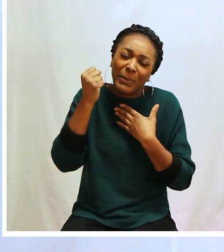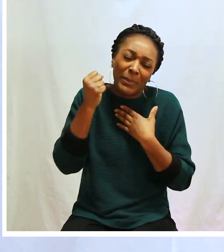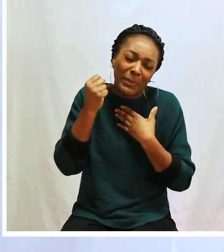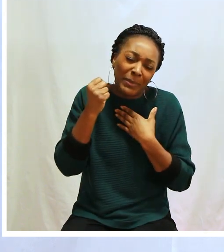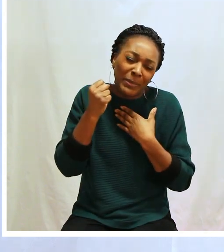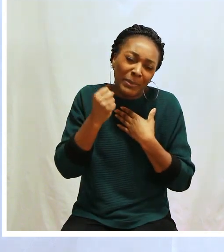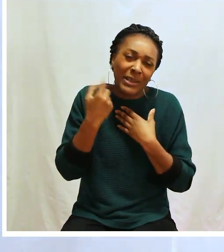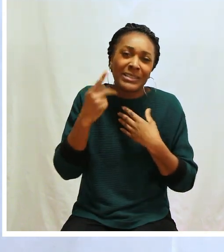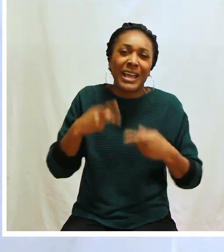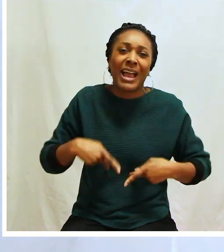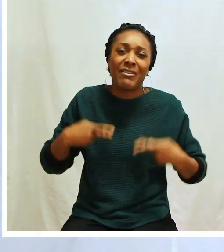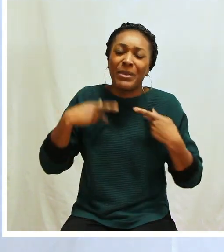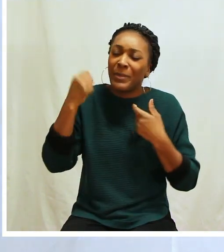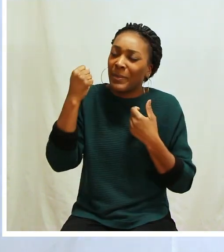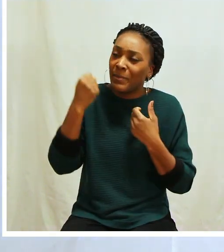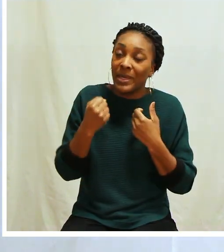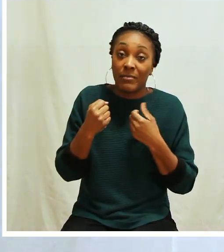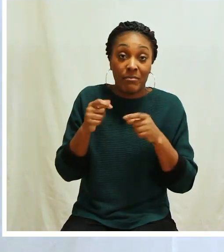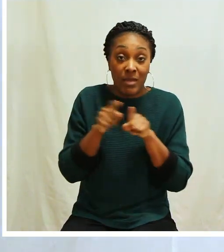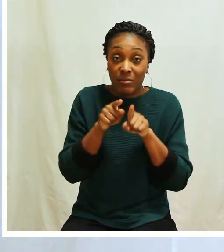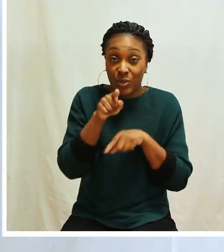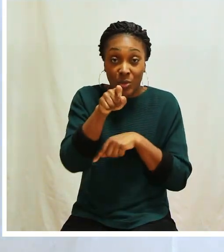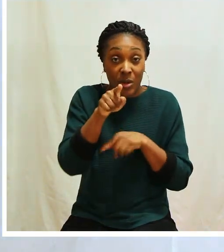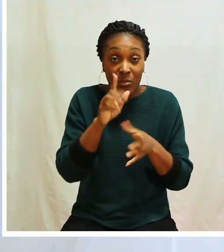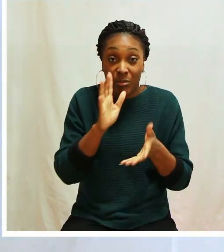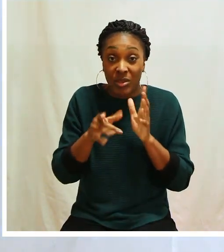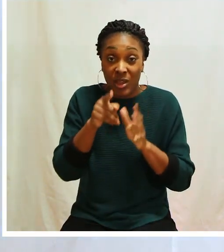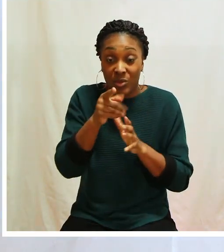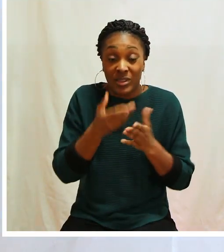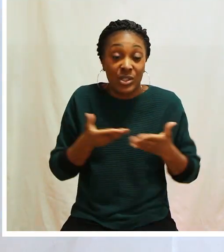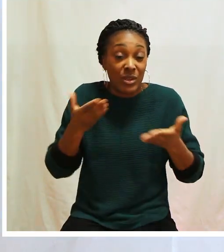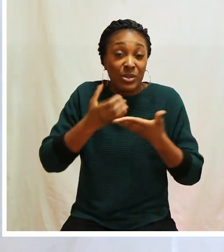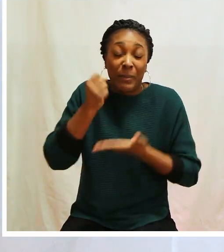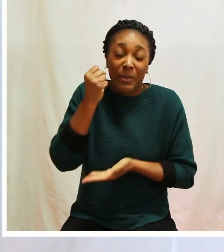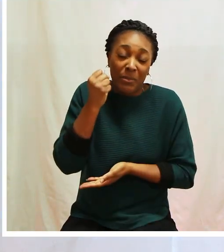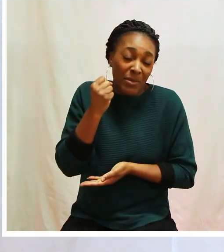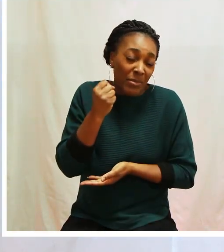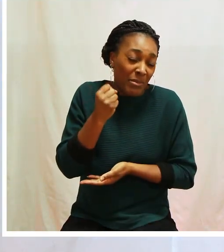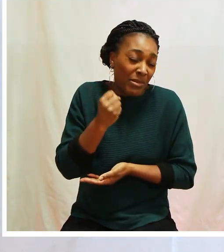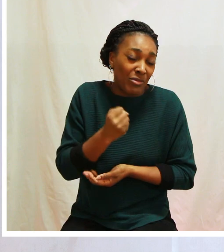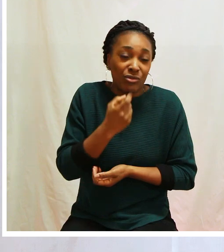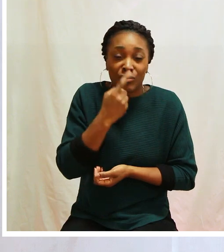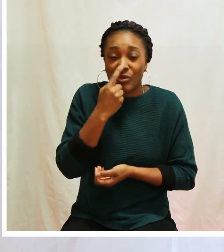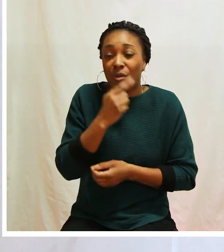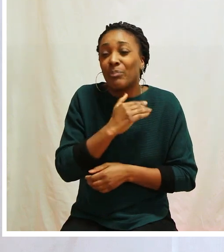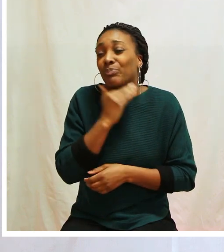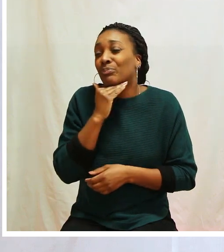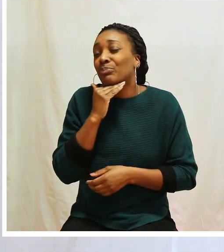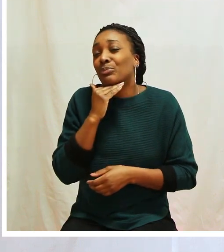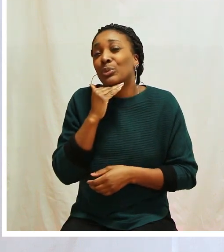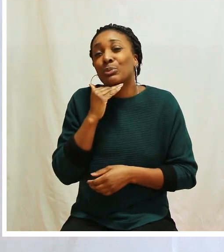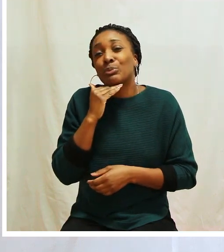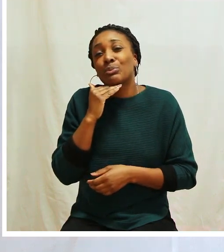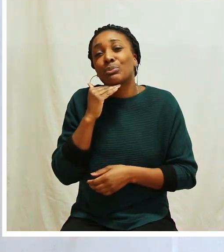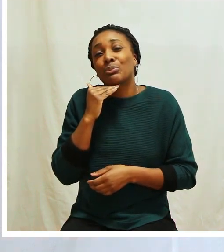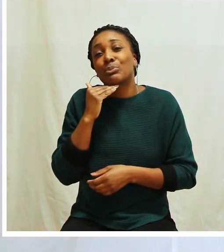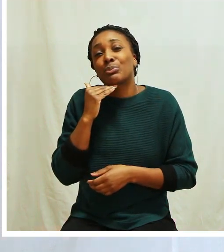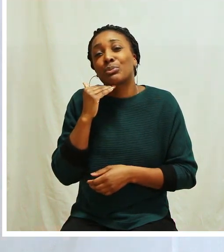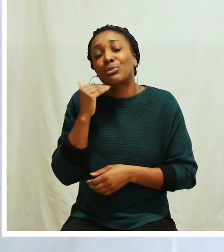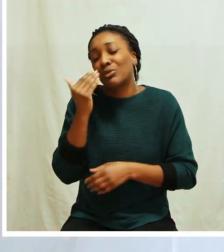Et j'aimerais te dire aujourd'hui, peut-être tu es au plus mal de ta vie et que tu dis, je suis au bout du rouleau. On a cette expression-là, c'est la fin,